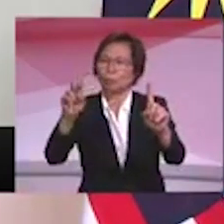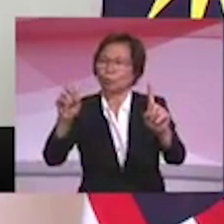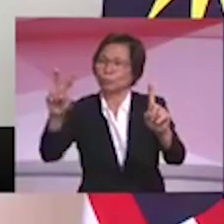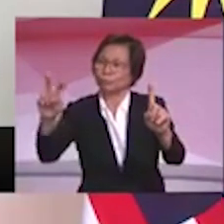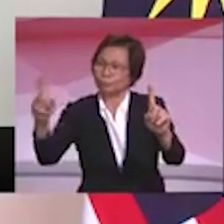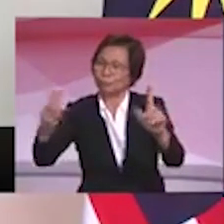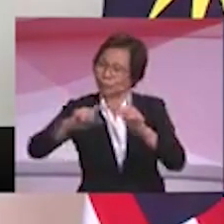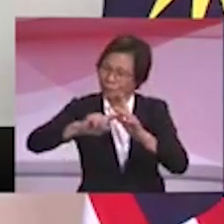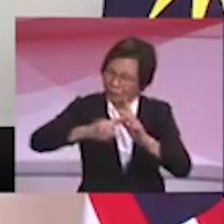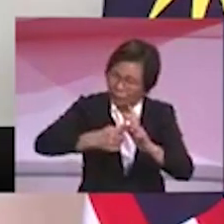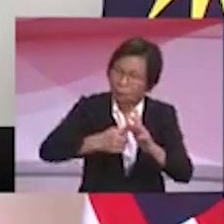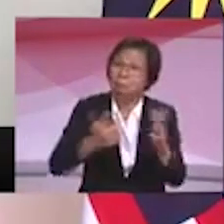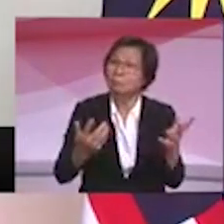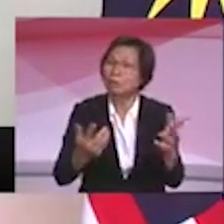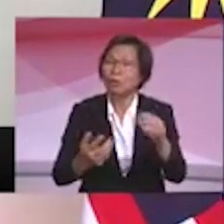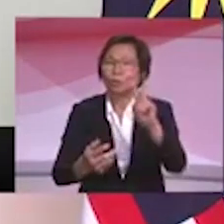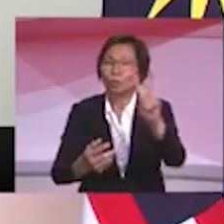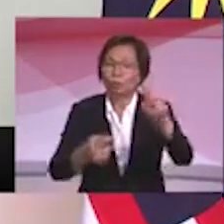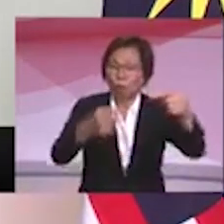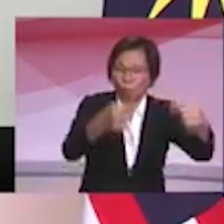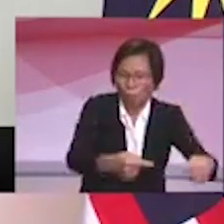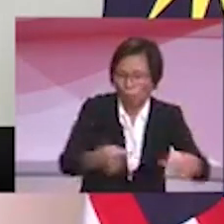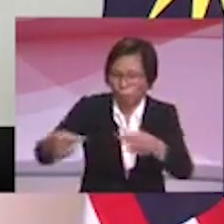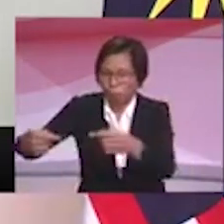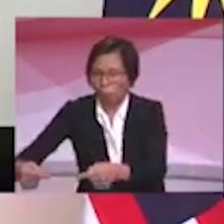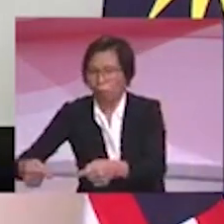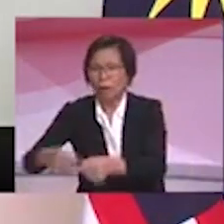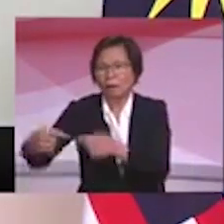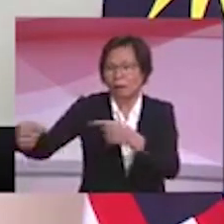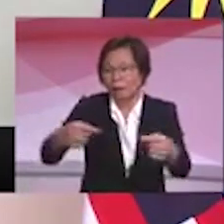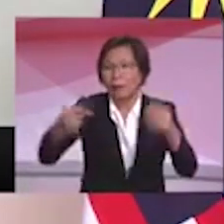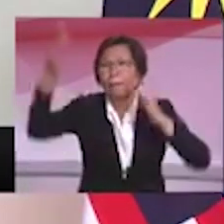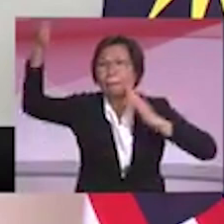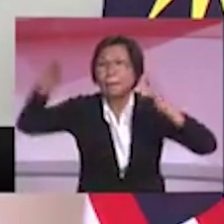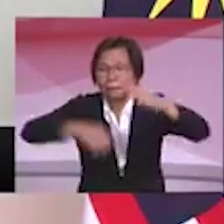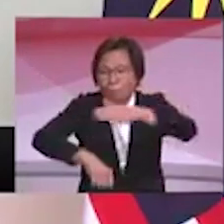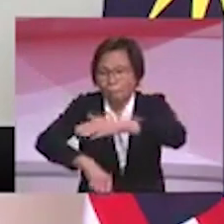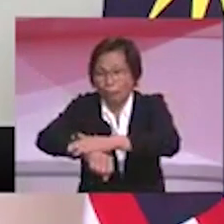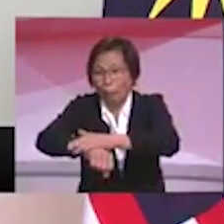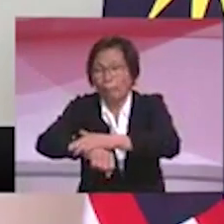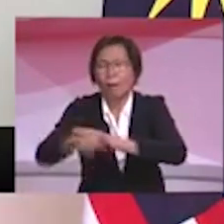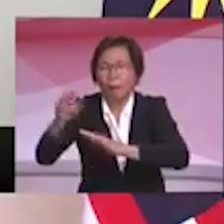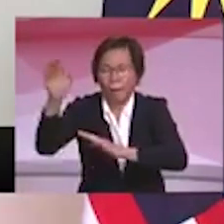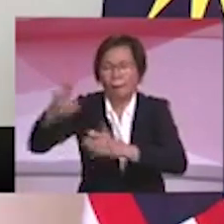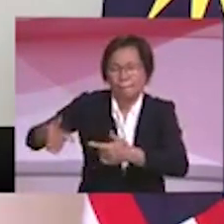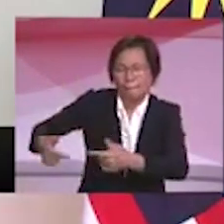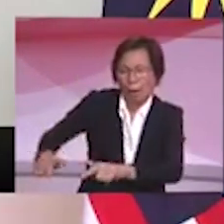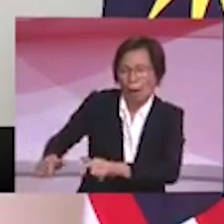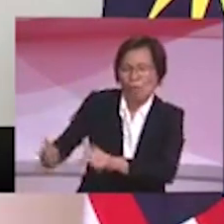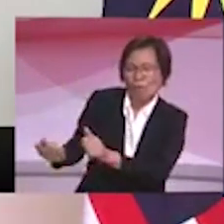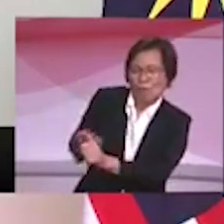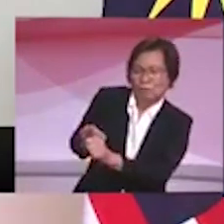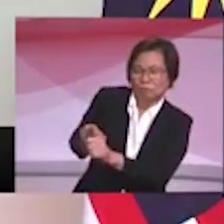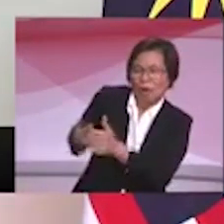2021 dengan dua perlawanan bola sepak dalam Liga Malaysia yang akan dibenarkan